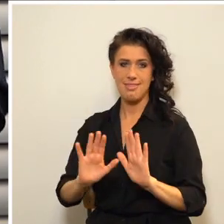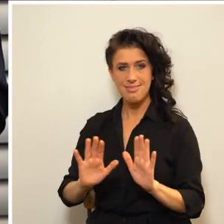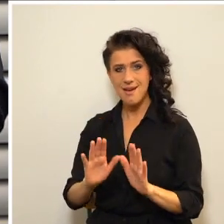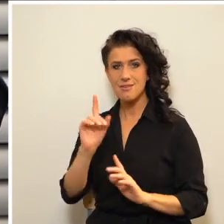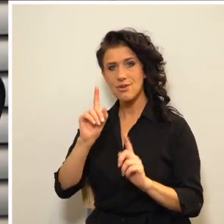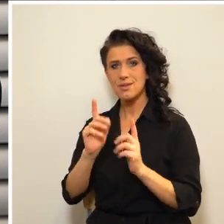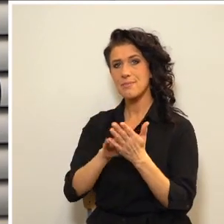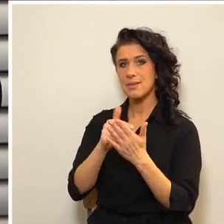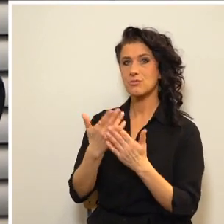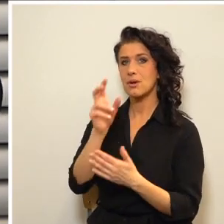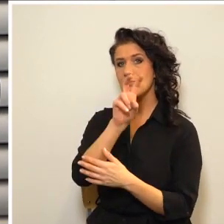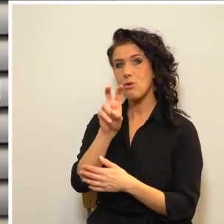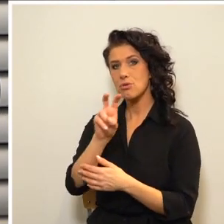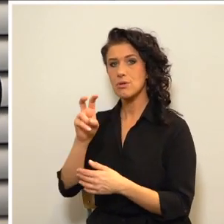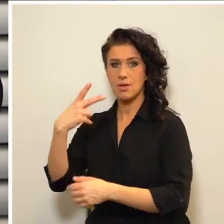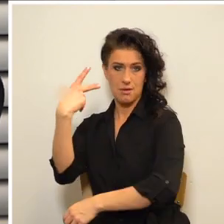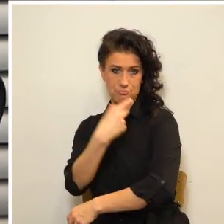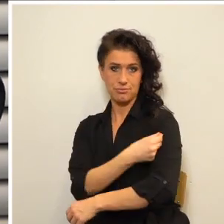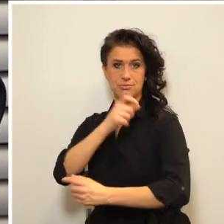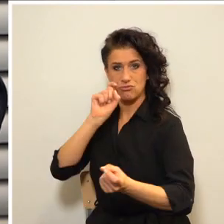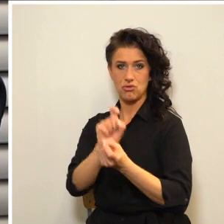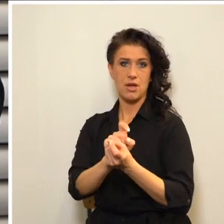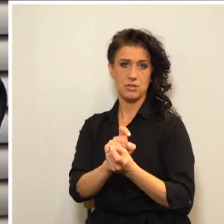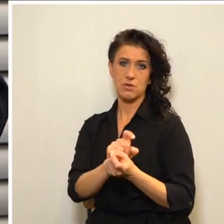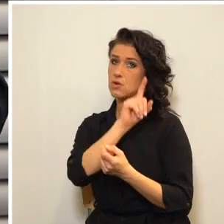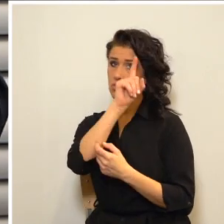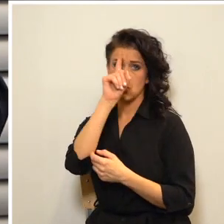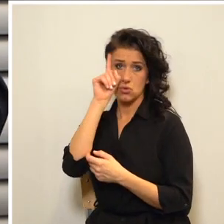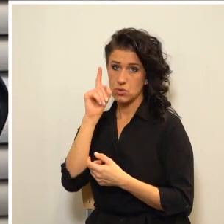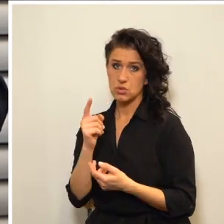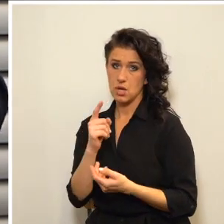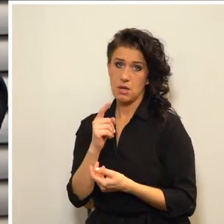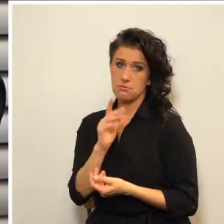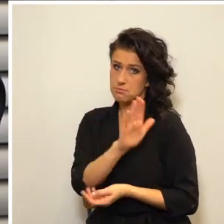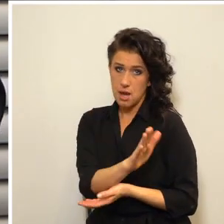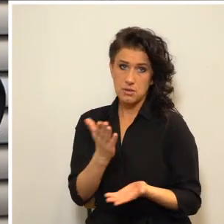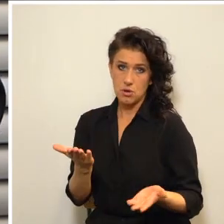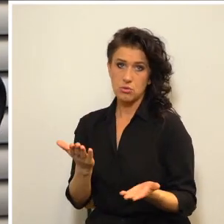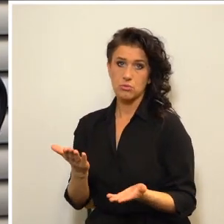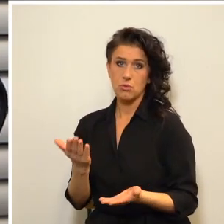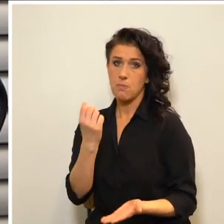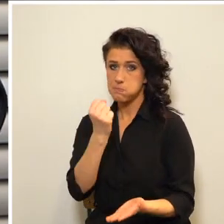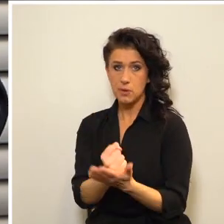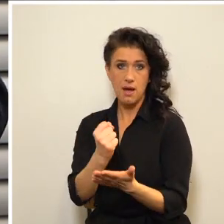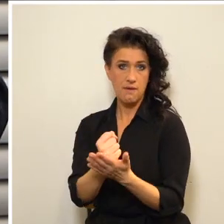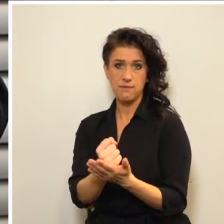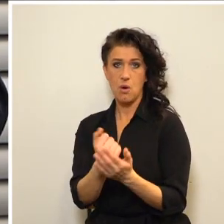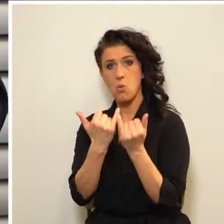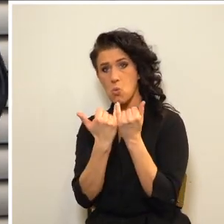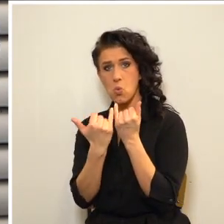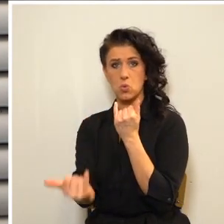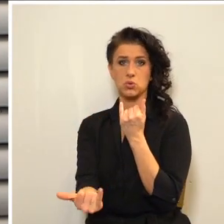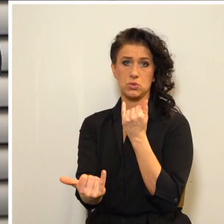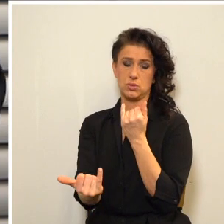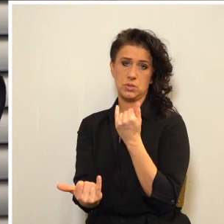poglądami antyszczepionkowym i ludzie w społeczeństwie pluralistycznym mają prawo do różnego sposobu